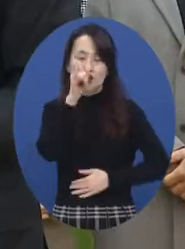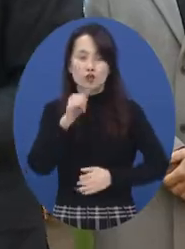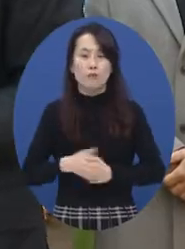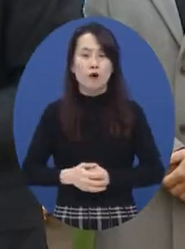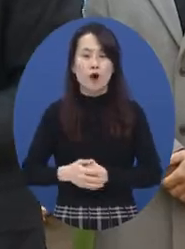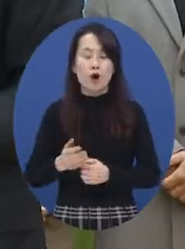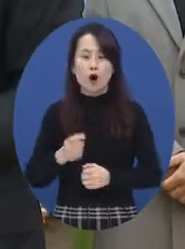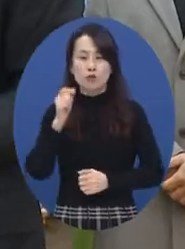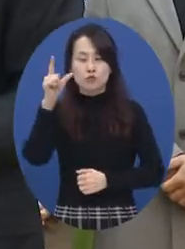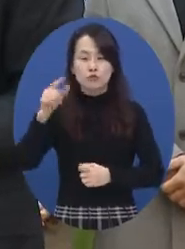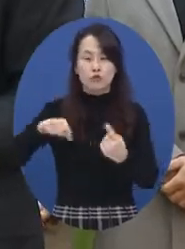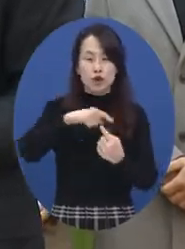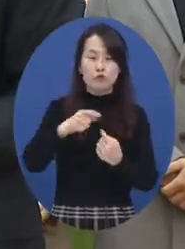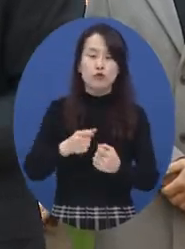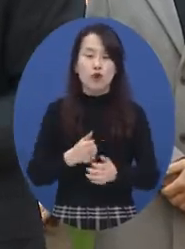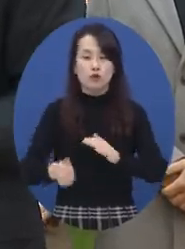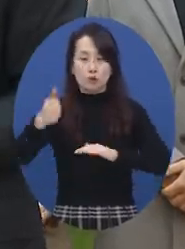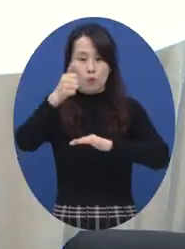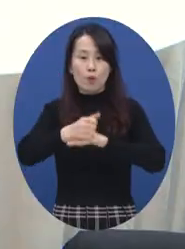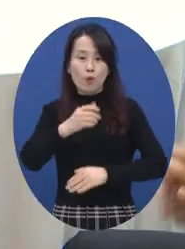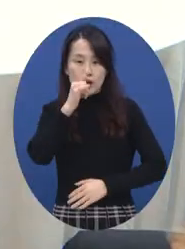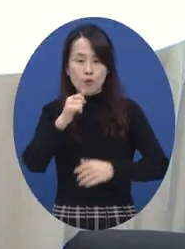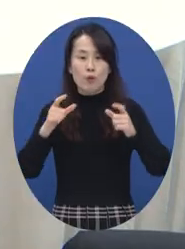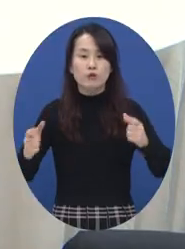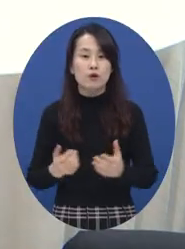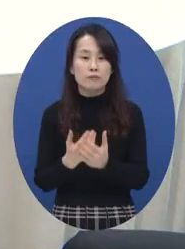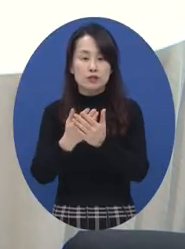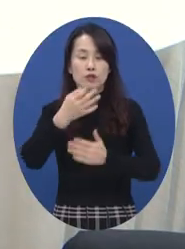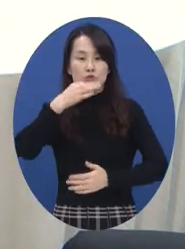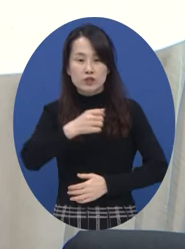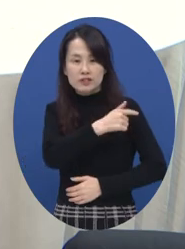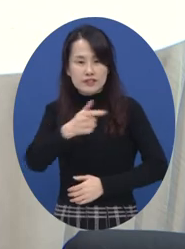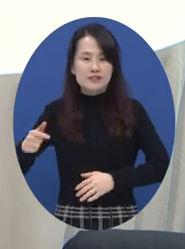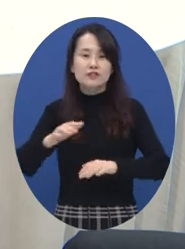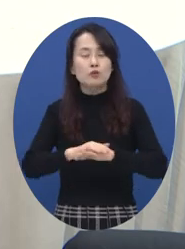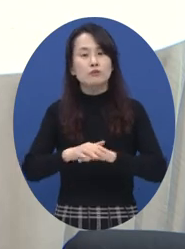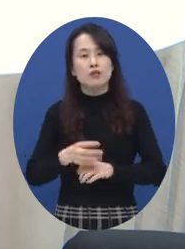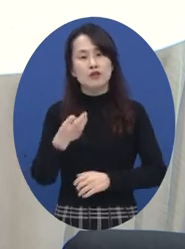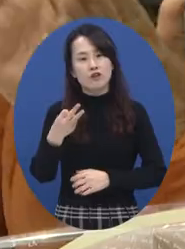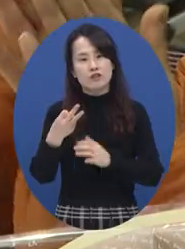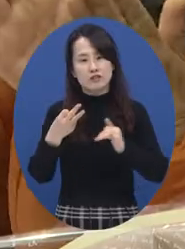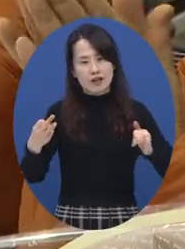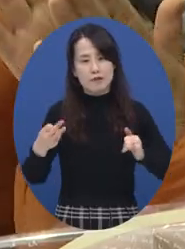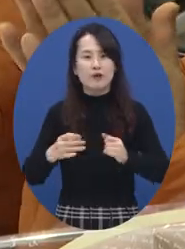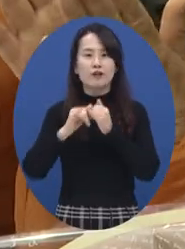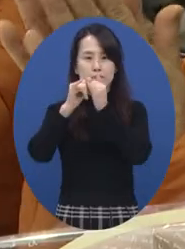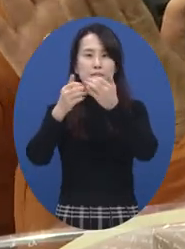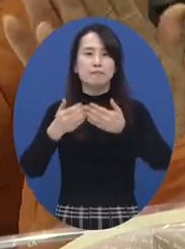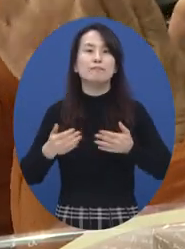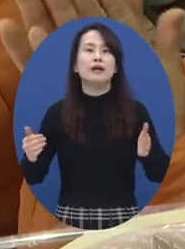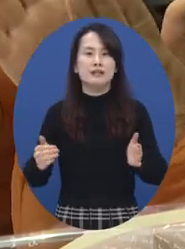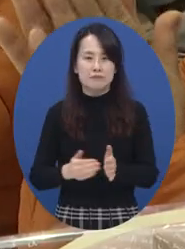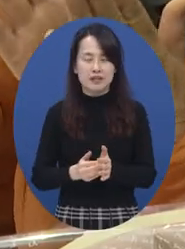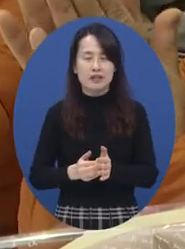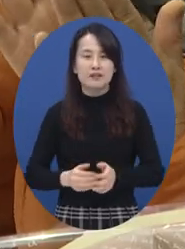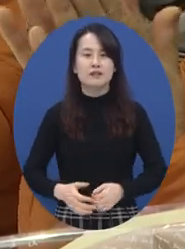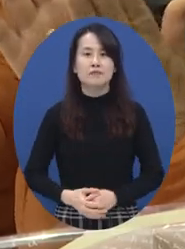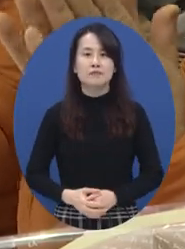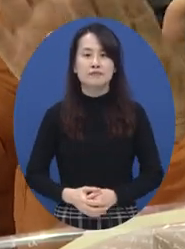농업 분야에서 우수한 경영 실적을 내고 지역사회 발전에 공헌한 농민과 어민 13명이 수상에 영예를 안았습니다.